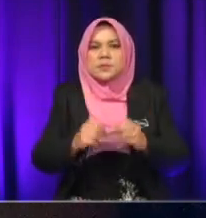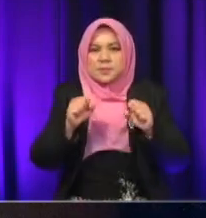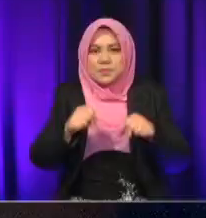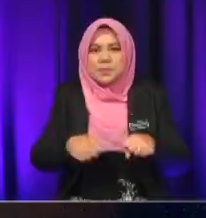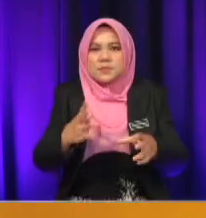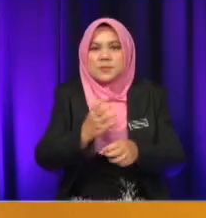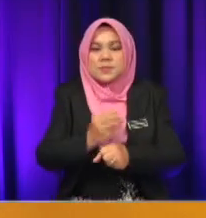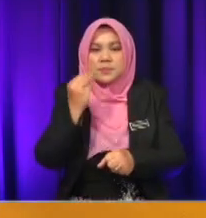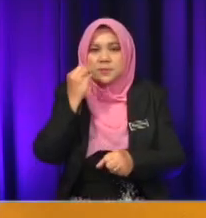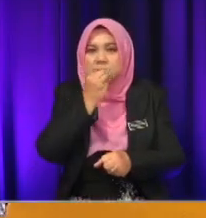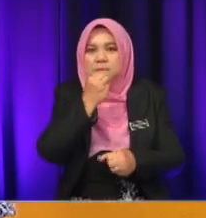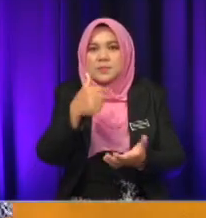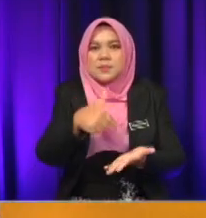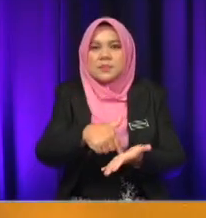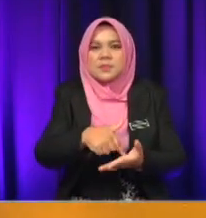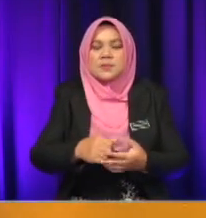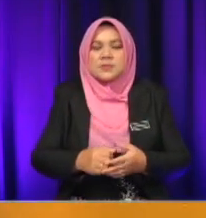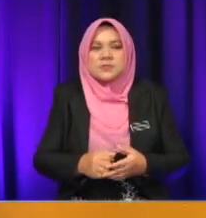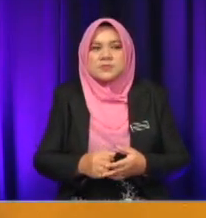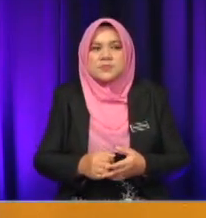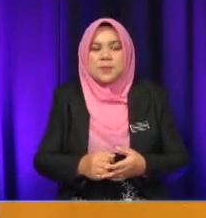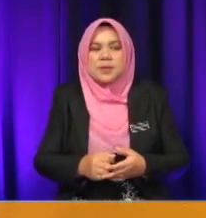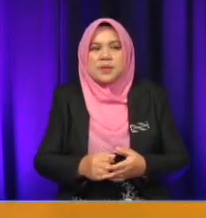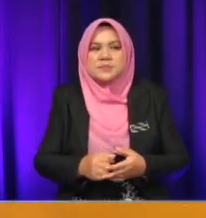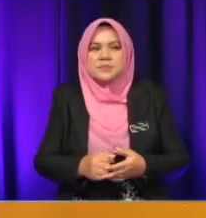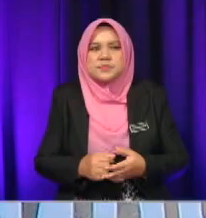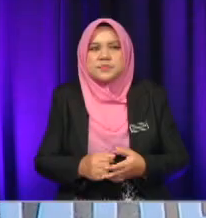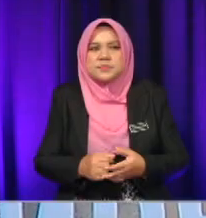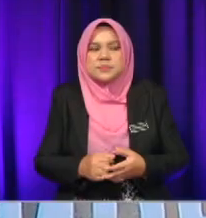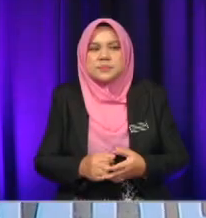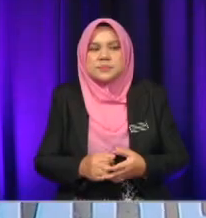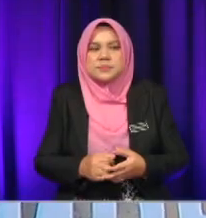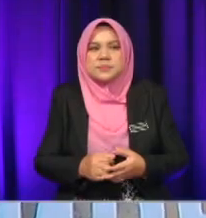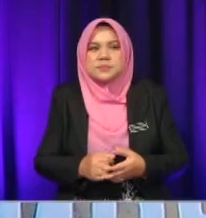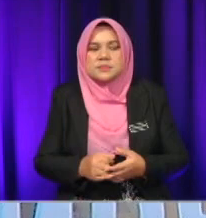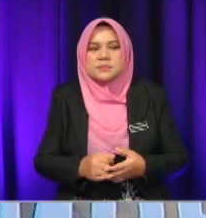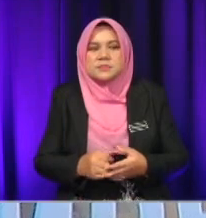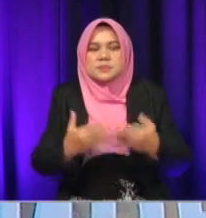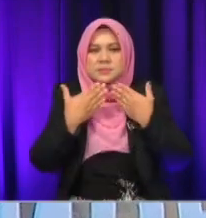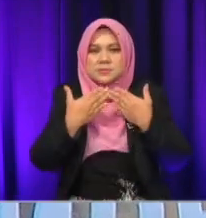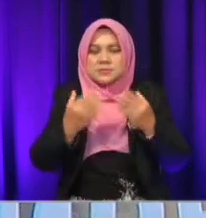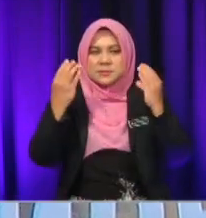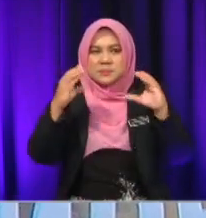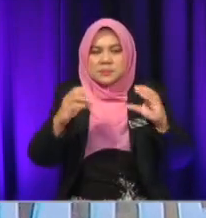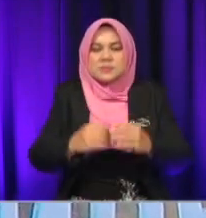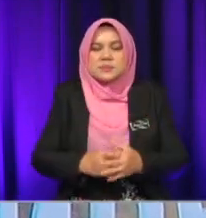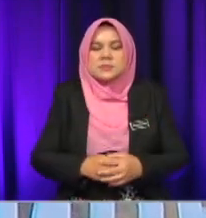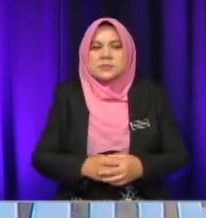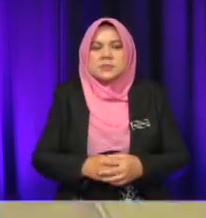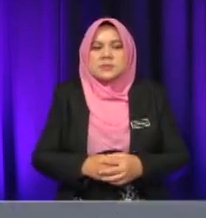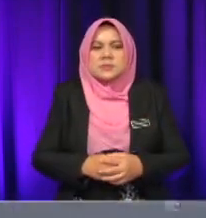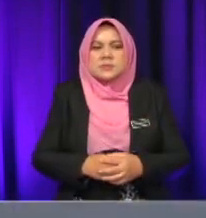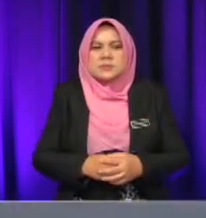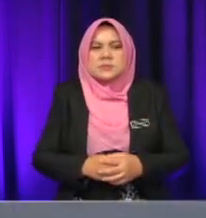Syafika, kita dapat lagi sekuntum bunga di papan markah. Dapat lagi sekuntum. Wah, terima kasih cikgu. Okay. Jadi kalau lihat di sini